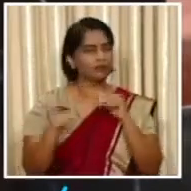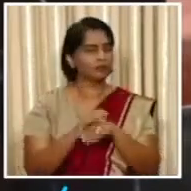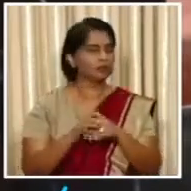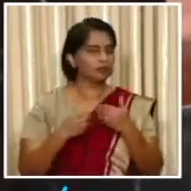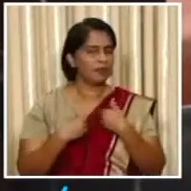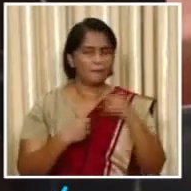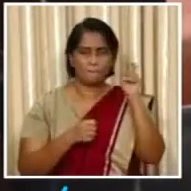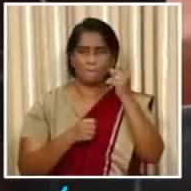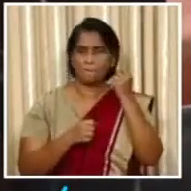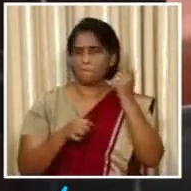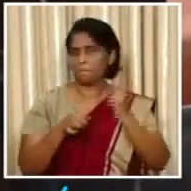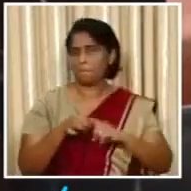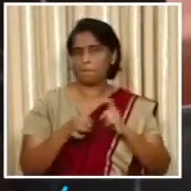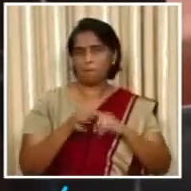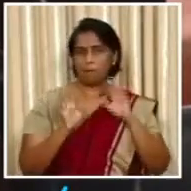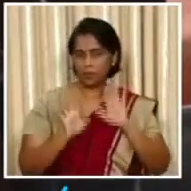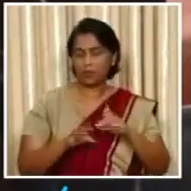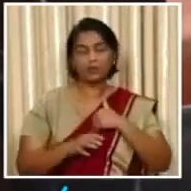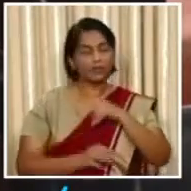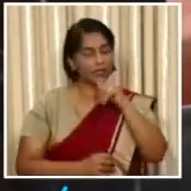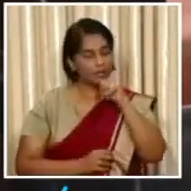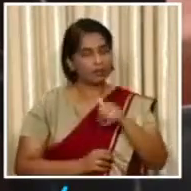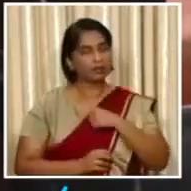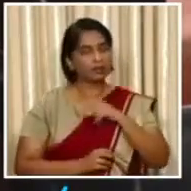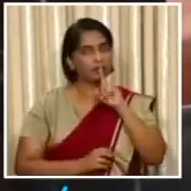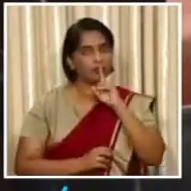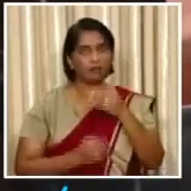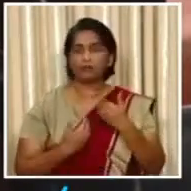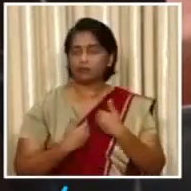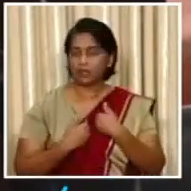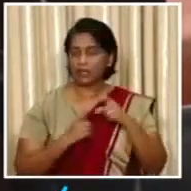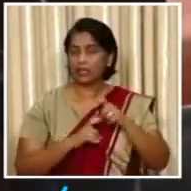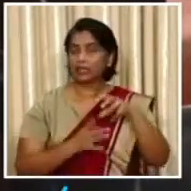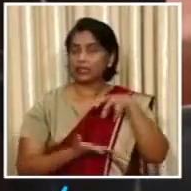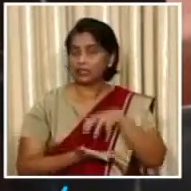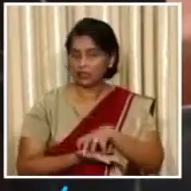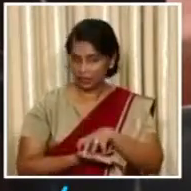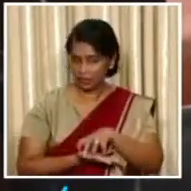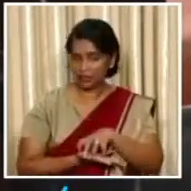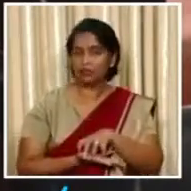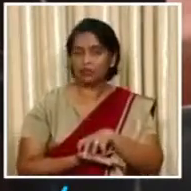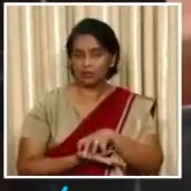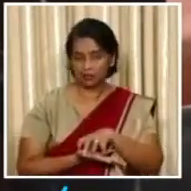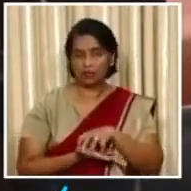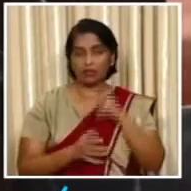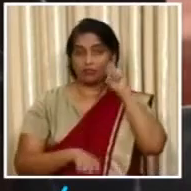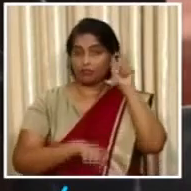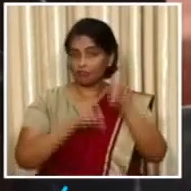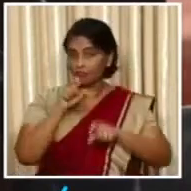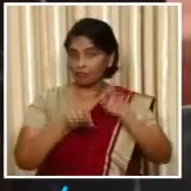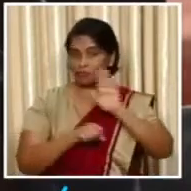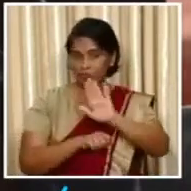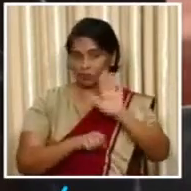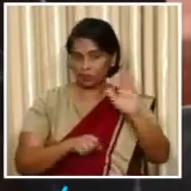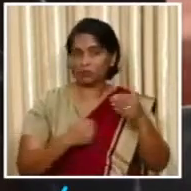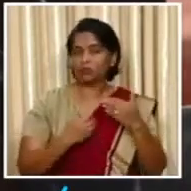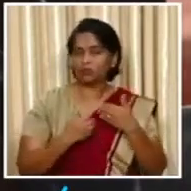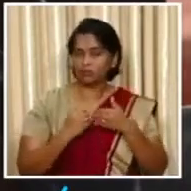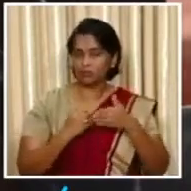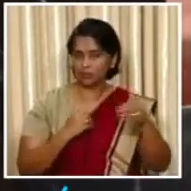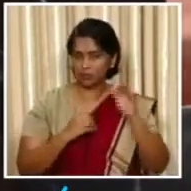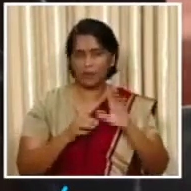யோசிக்கின்றேன். இருந்தாலும் எனது மாவட்ட மக்கள் சம்பந்தமாக சில பிரச்சனைகளையும் இந்த